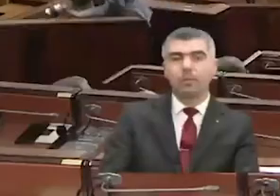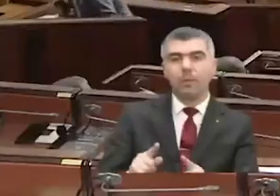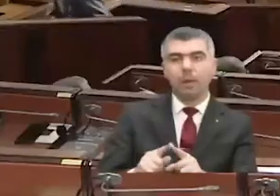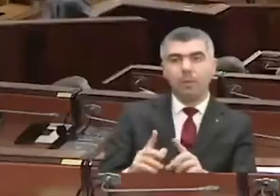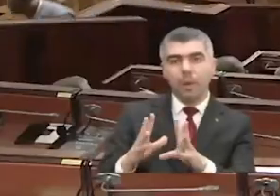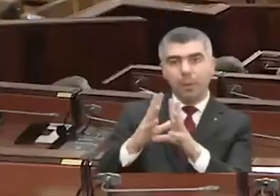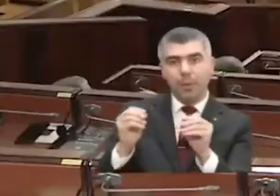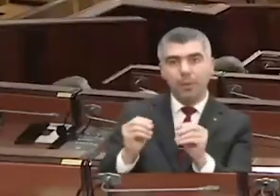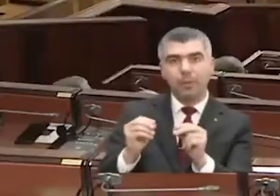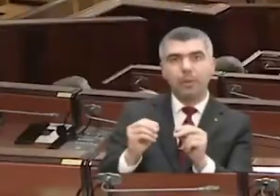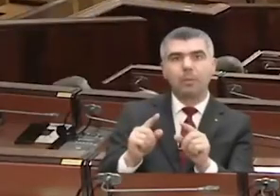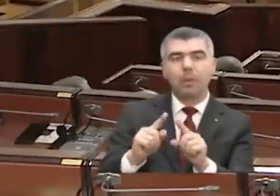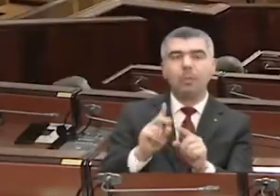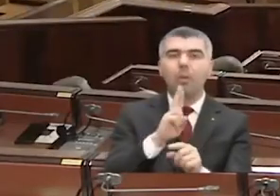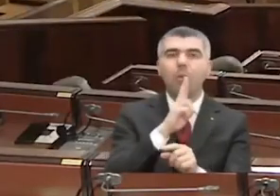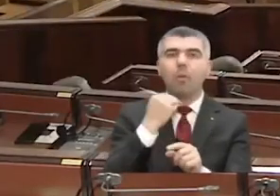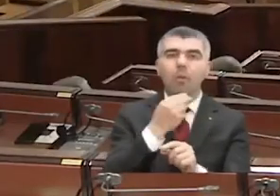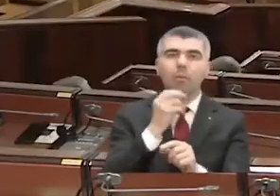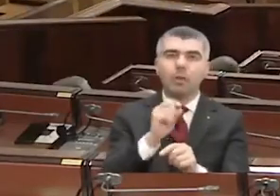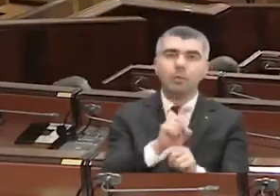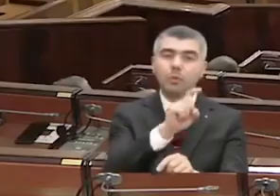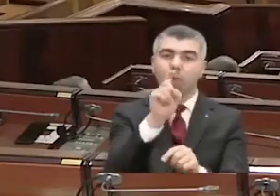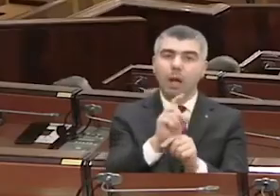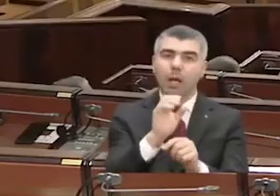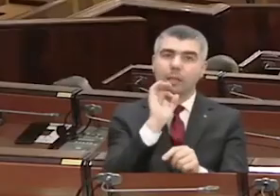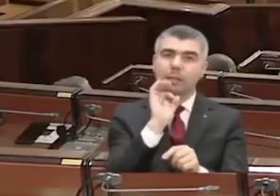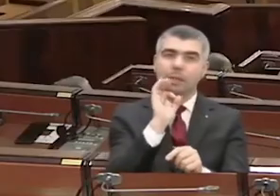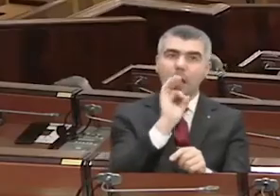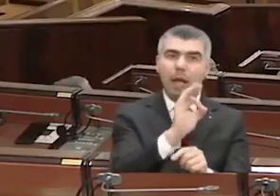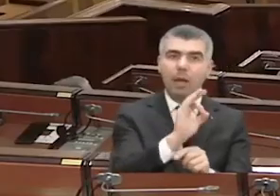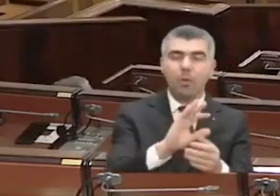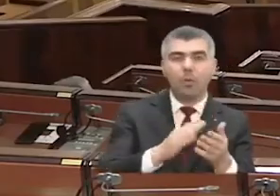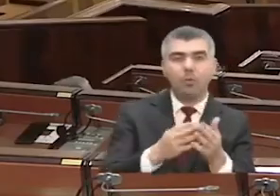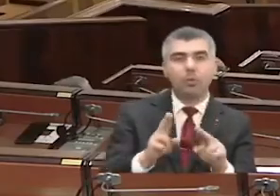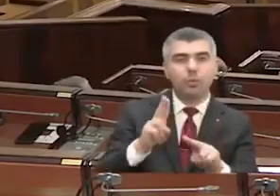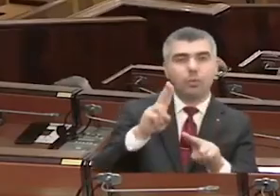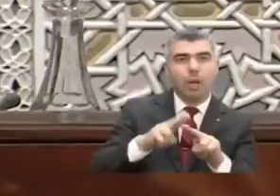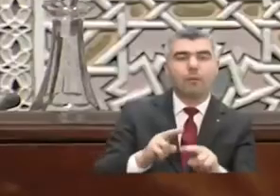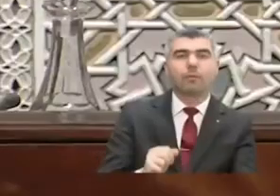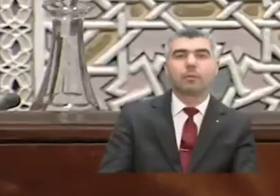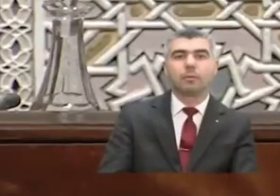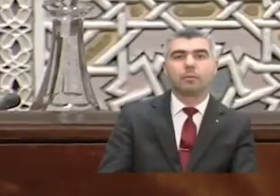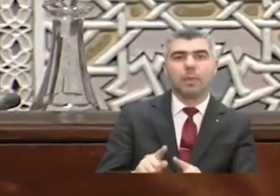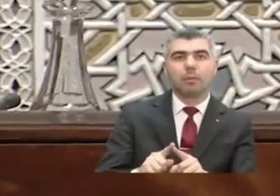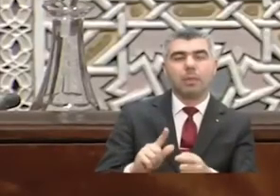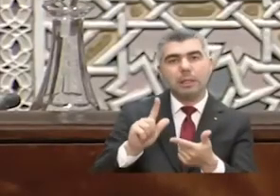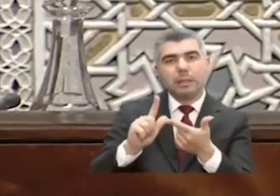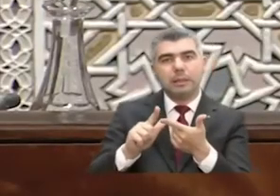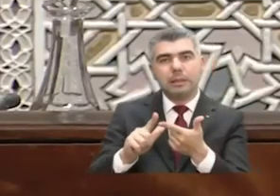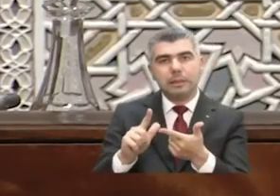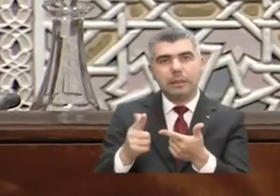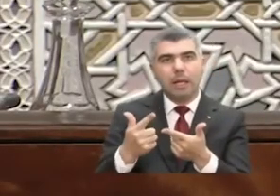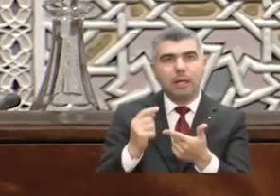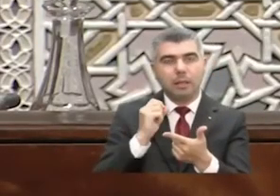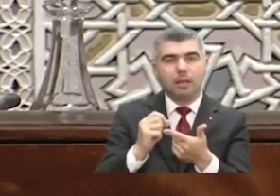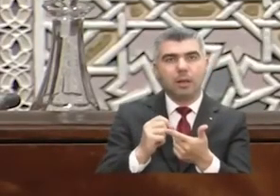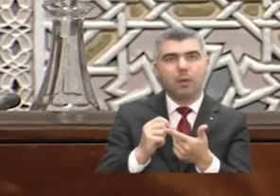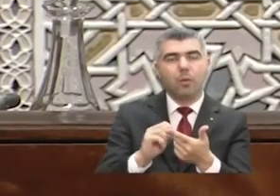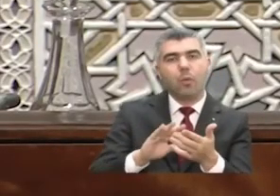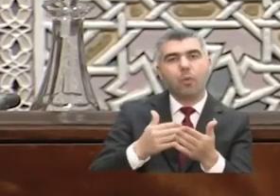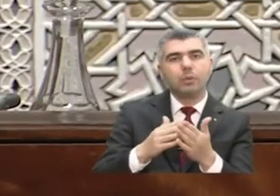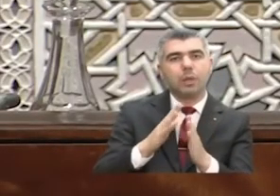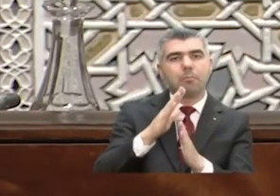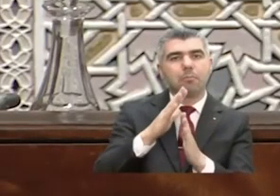تغيب عضو الحكومة الذي يتعلق السؤال بالقطاع الوزاري الذي يشرف عليه يمكن أن ينيب عنه أحد زملائه أو أحد